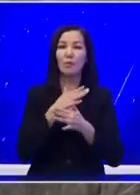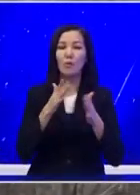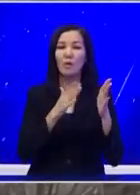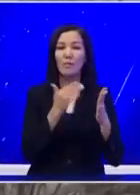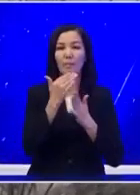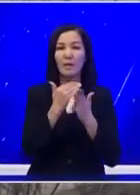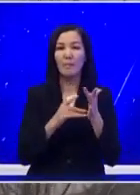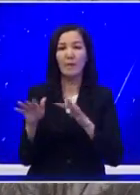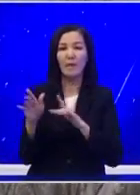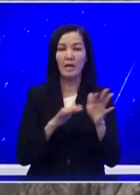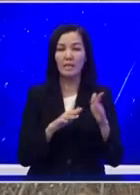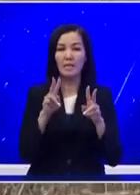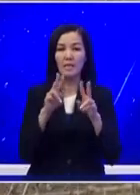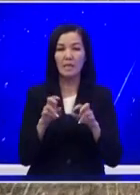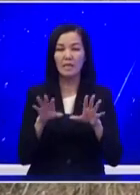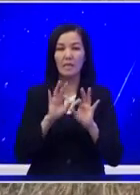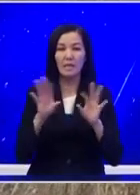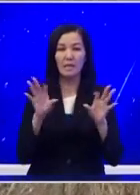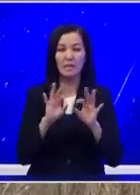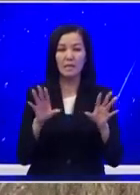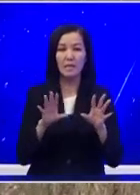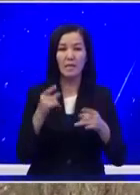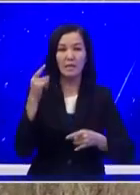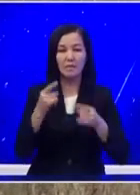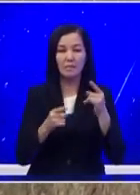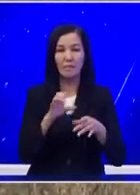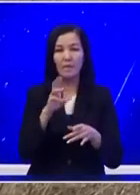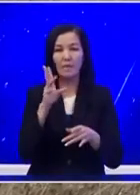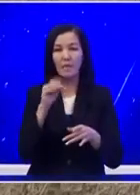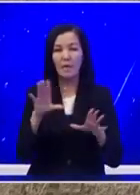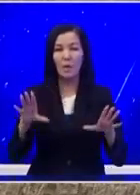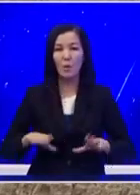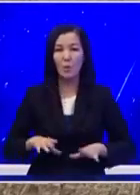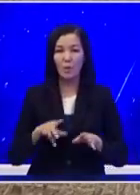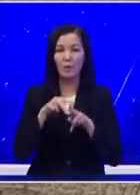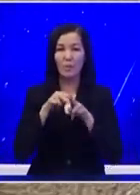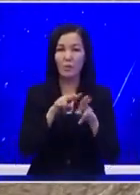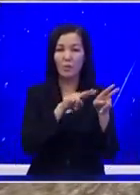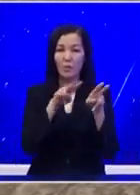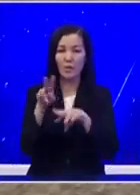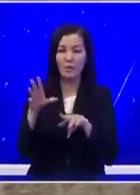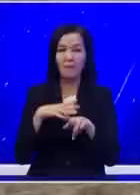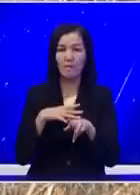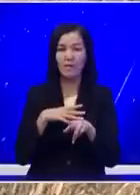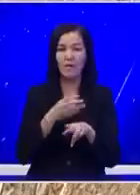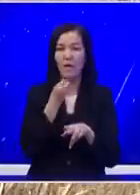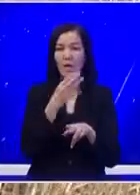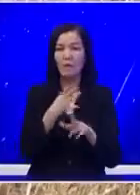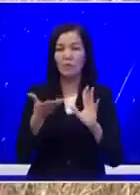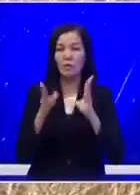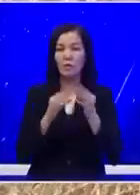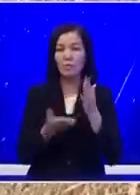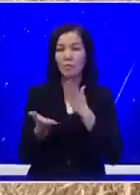действенных мероприятий. Рейды, разъяснения в СМИ, конное патрулирование. И надо отметить, профилактическая работа дает свои плоды. В